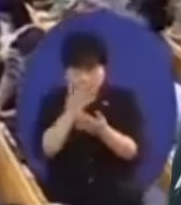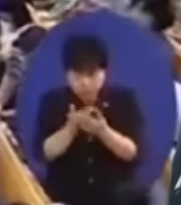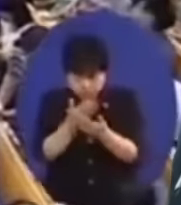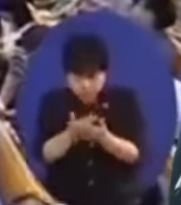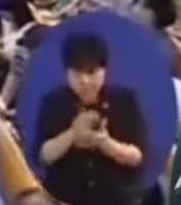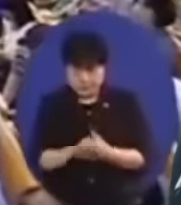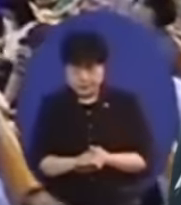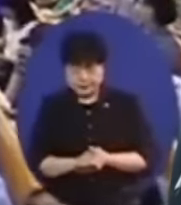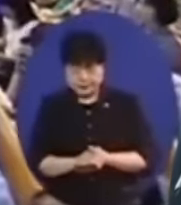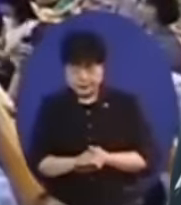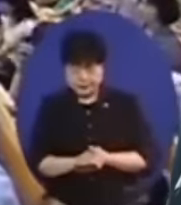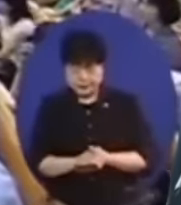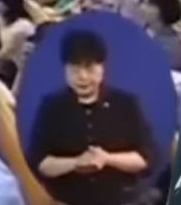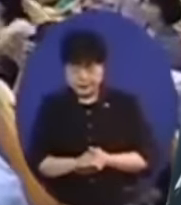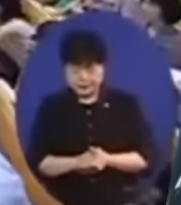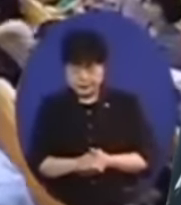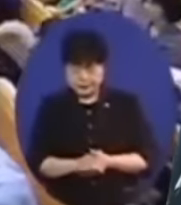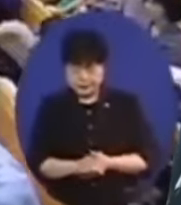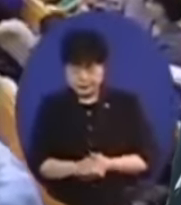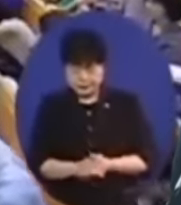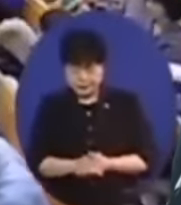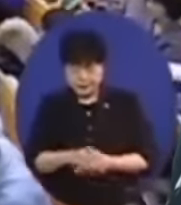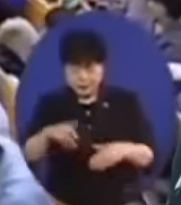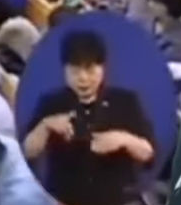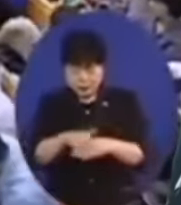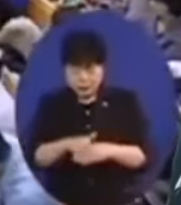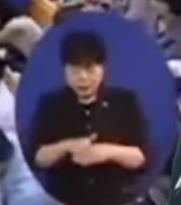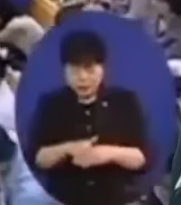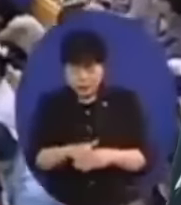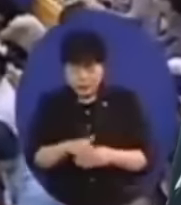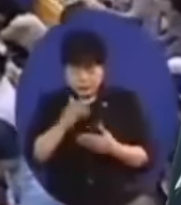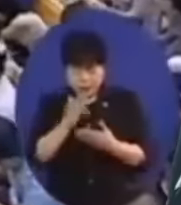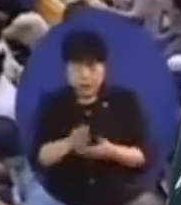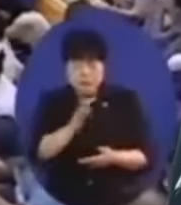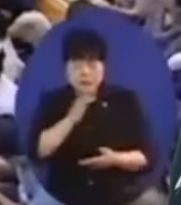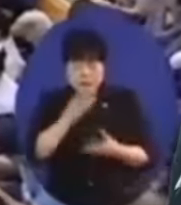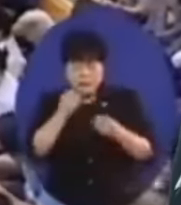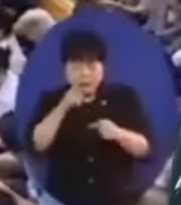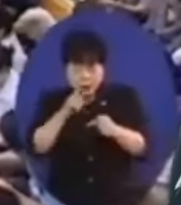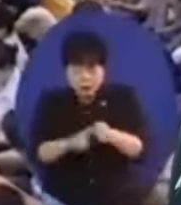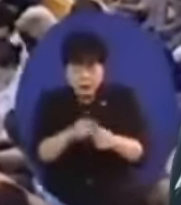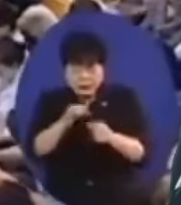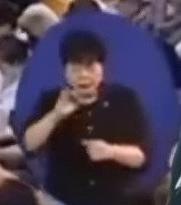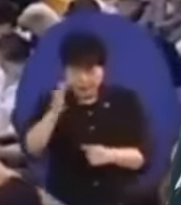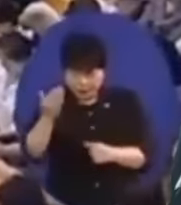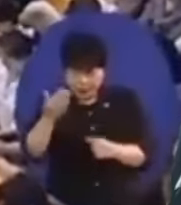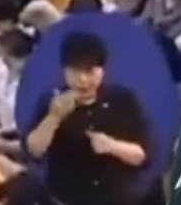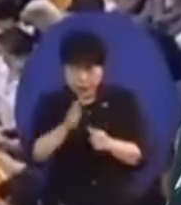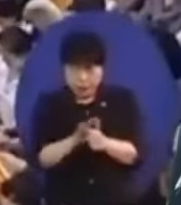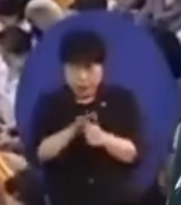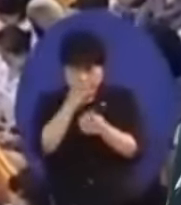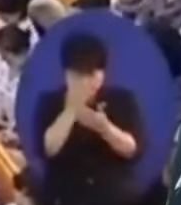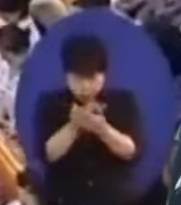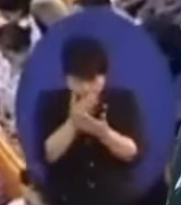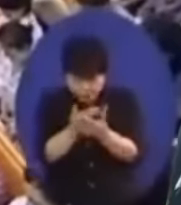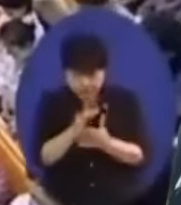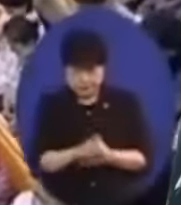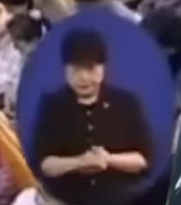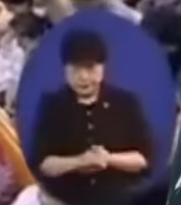도와주시옵소서. 종교적인 사람만 되지 말고 정말 창조적인 사람이 되도록